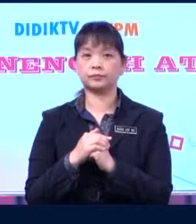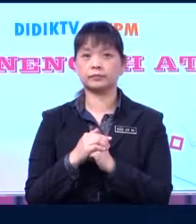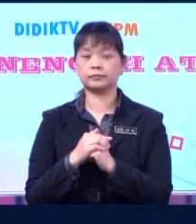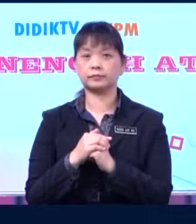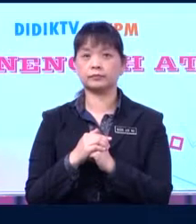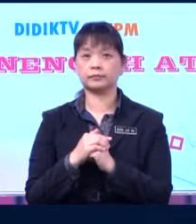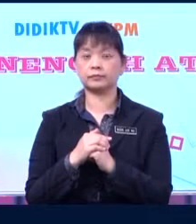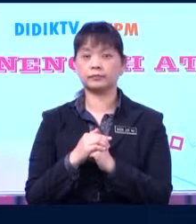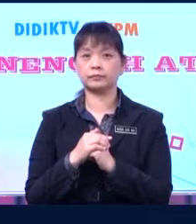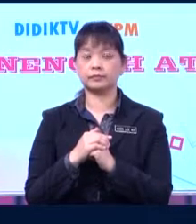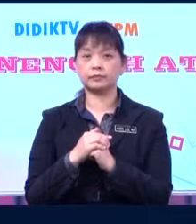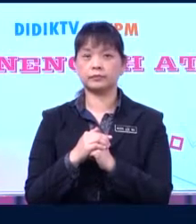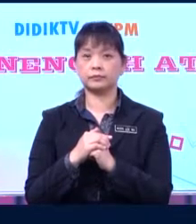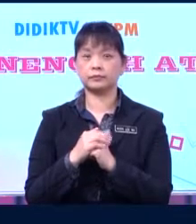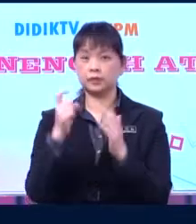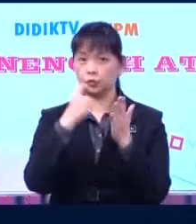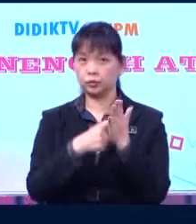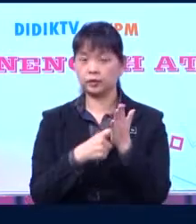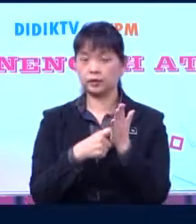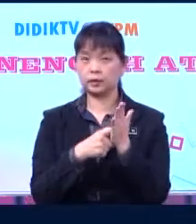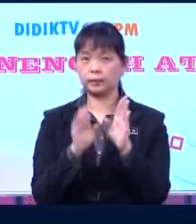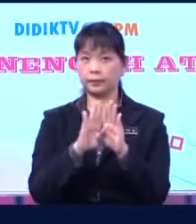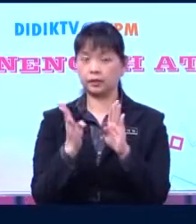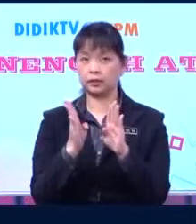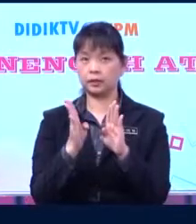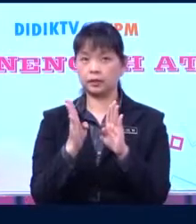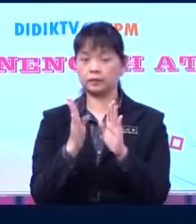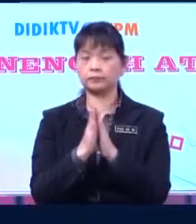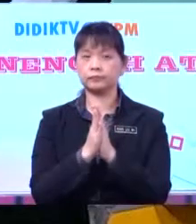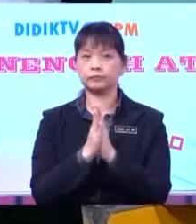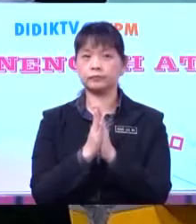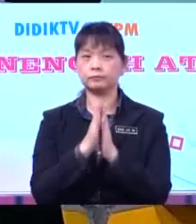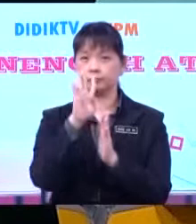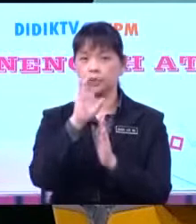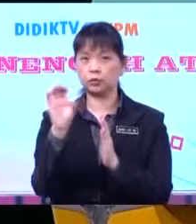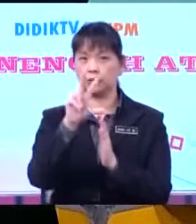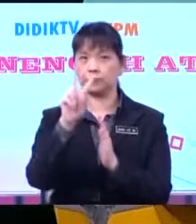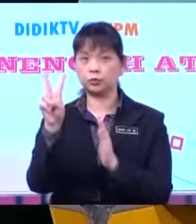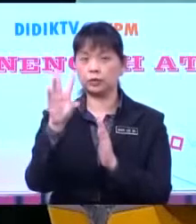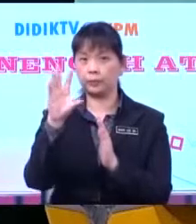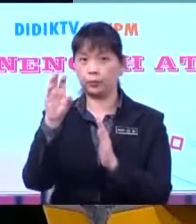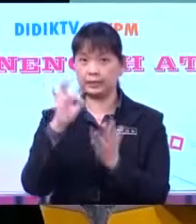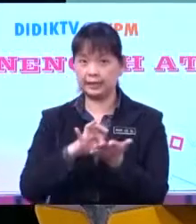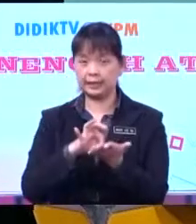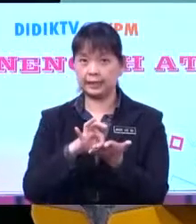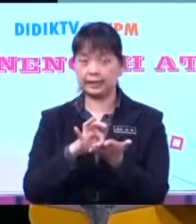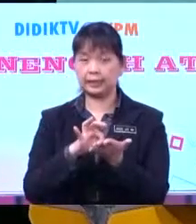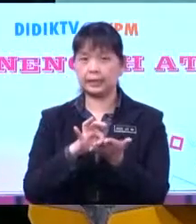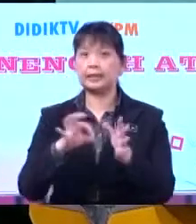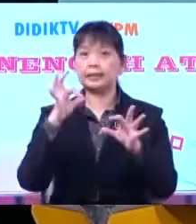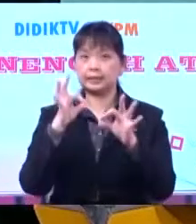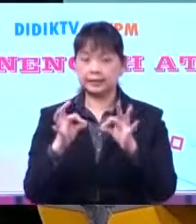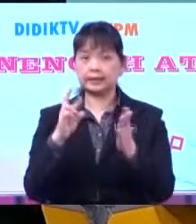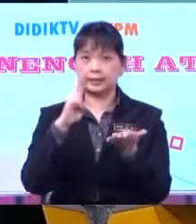di Shah Alam terima Cukai pintu 450g soal yang pertama jika ada